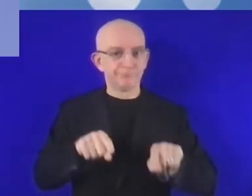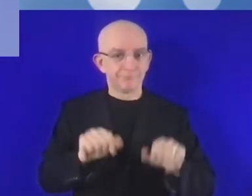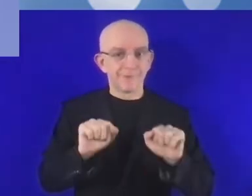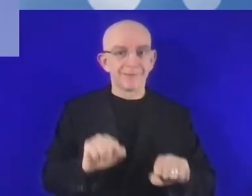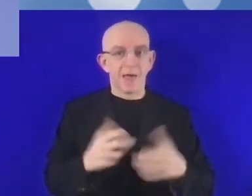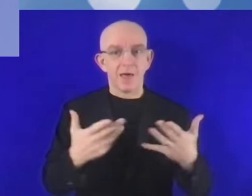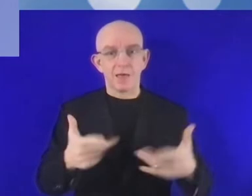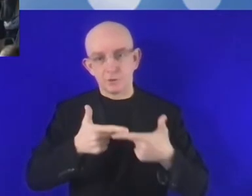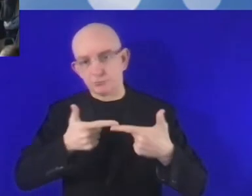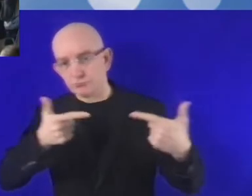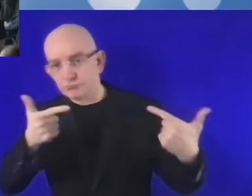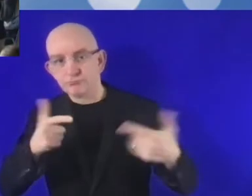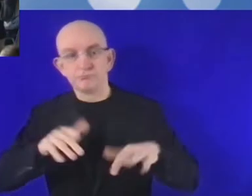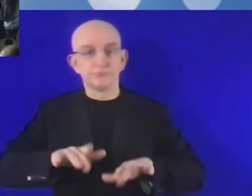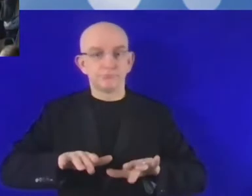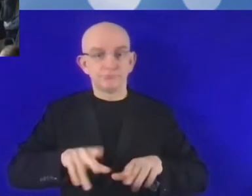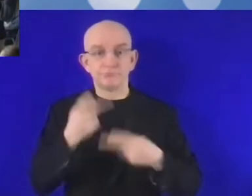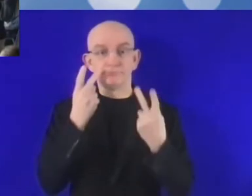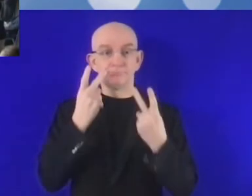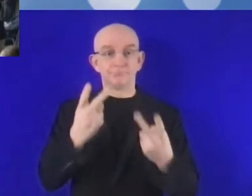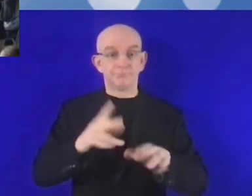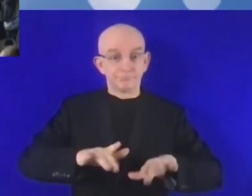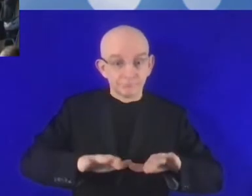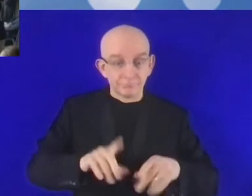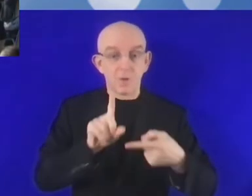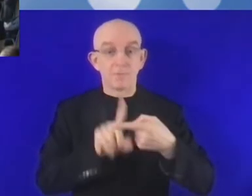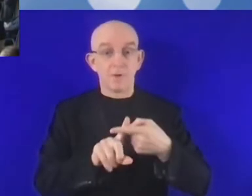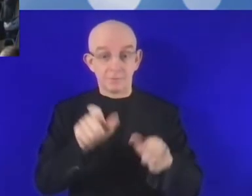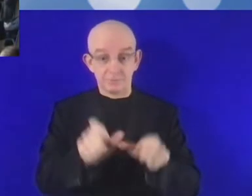الأمم المتحدة ضمن فعاليات هذه القمة.